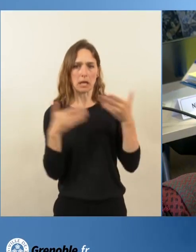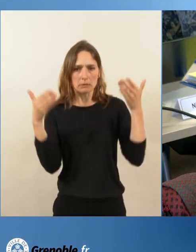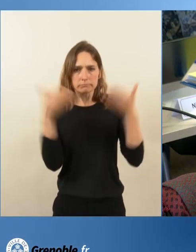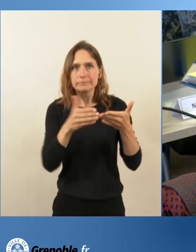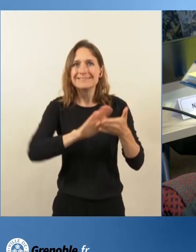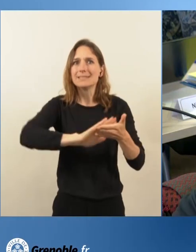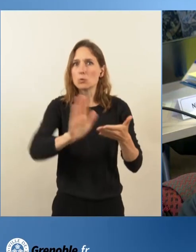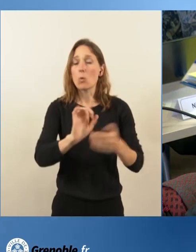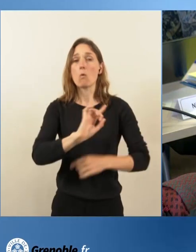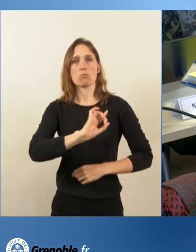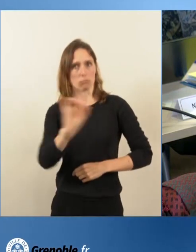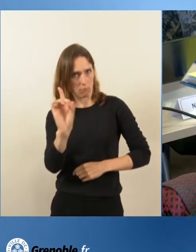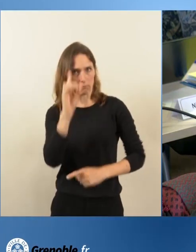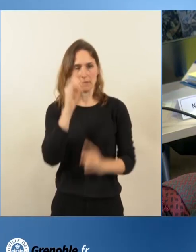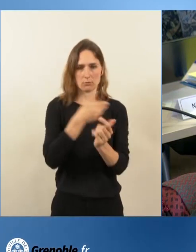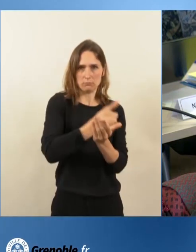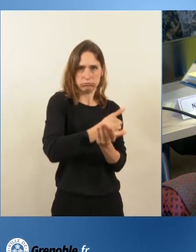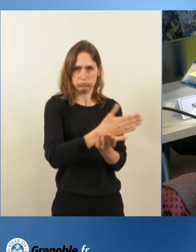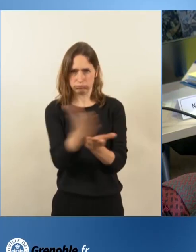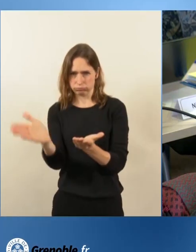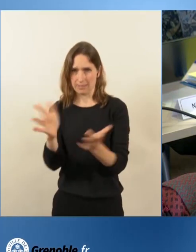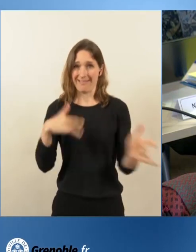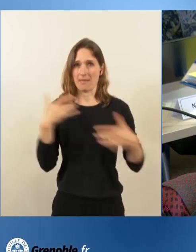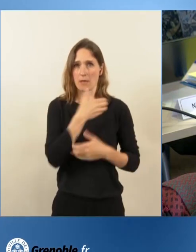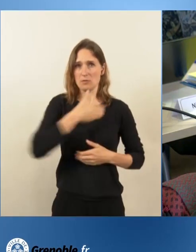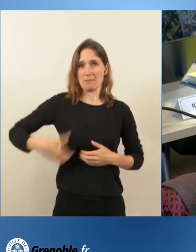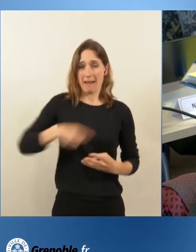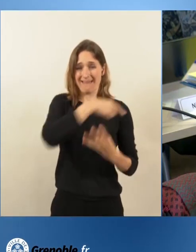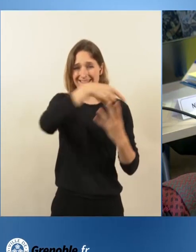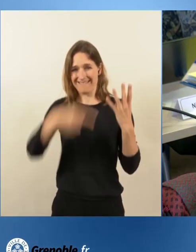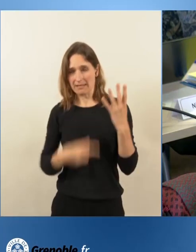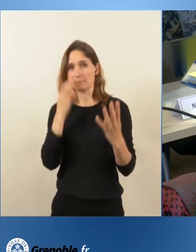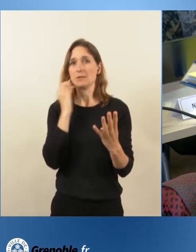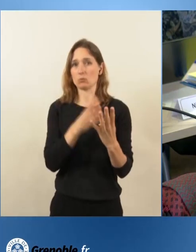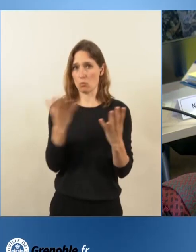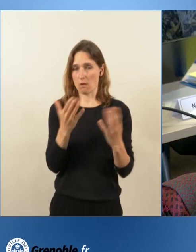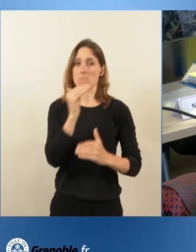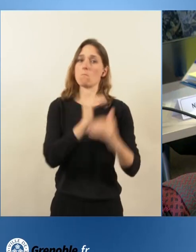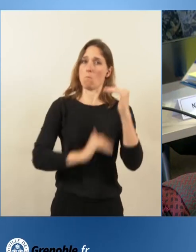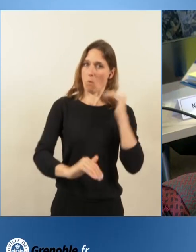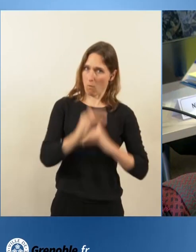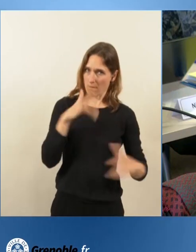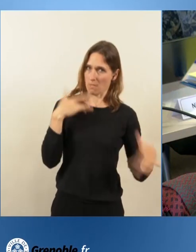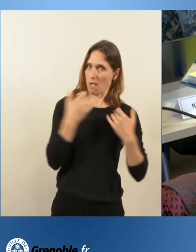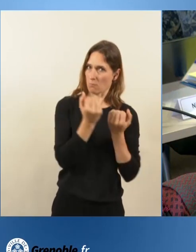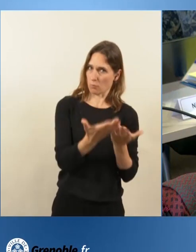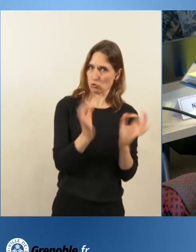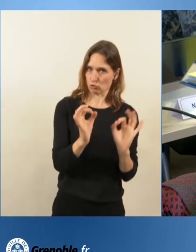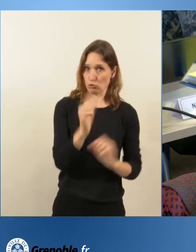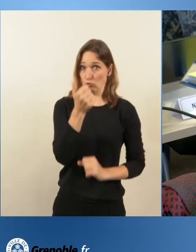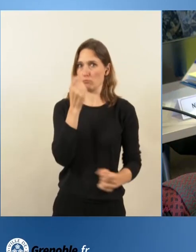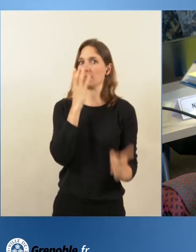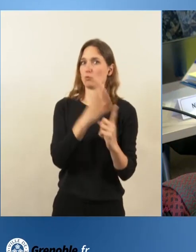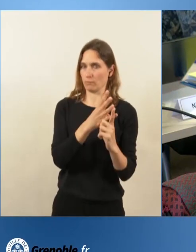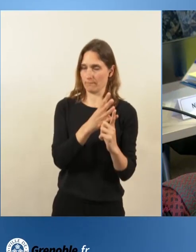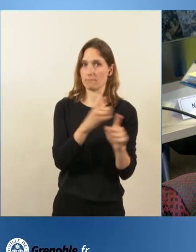en fait ce n'est pas que ça en fait le théâtre municipal il a quatre axes certes la programmation qui est une de ses missions mais également